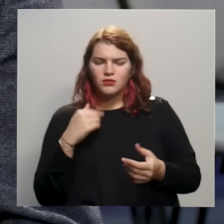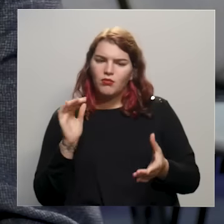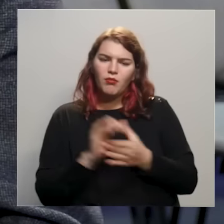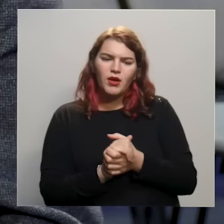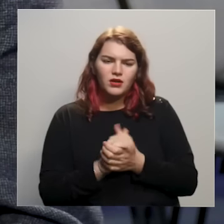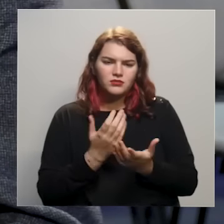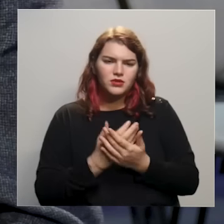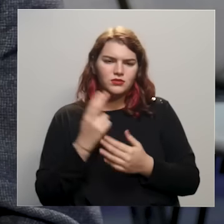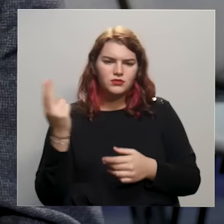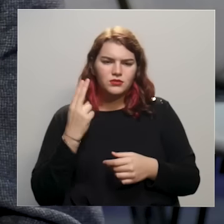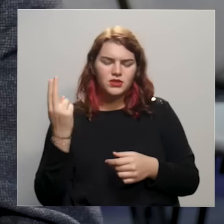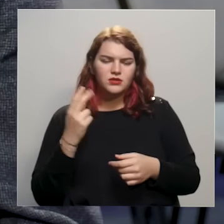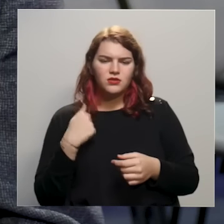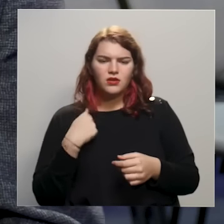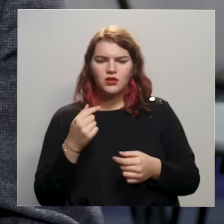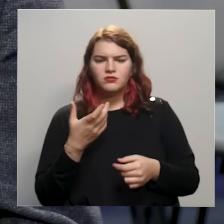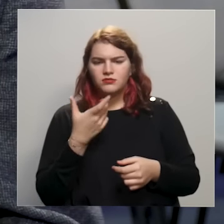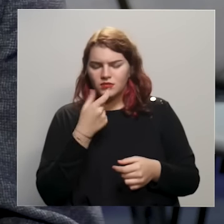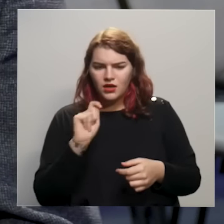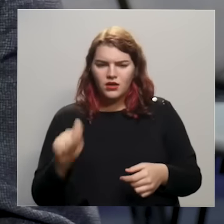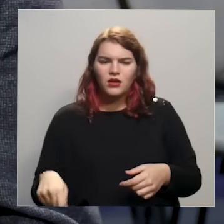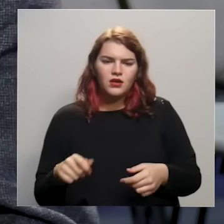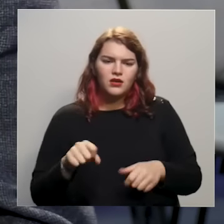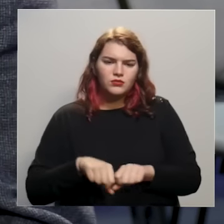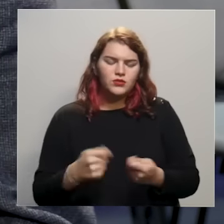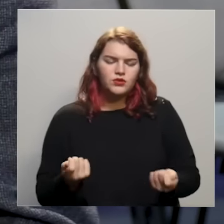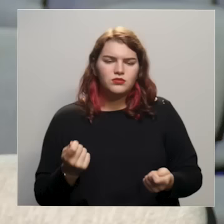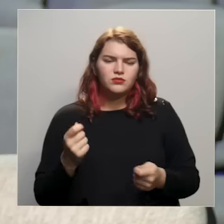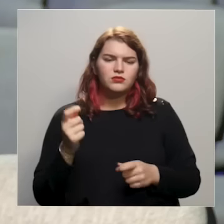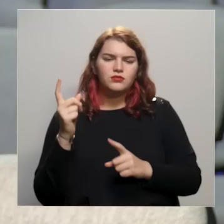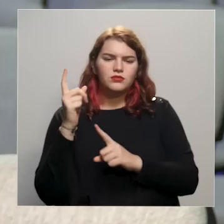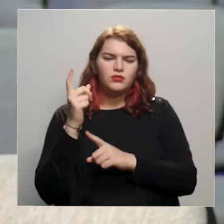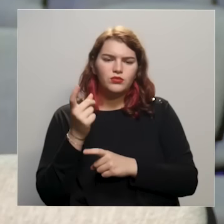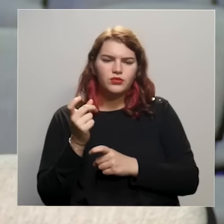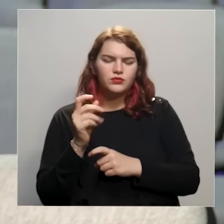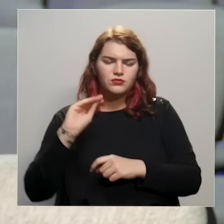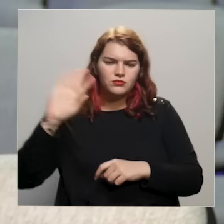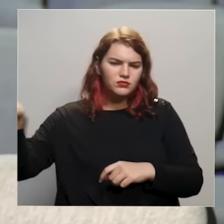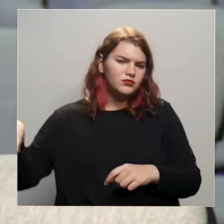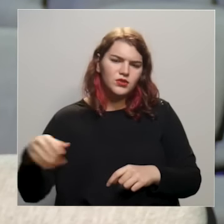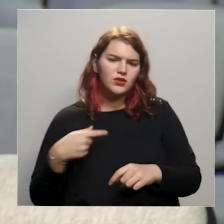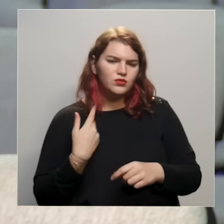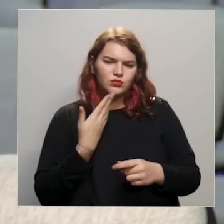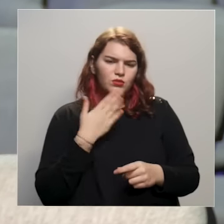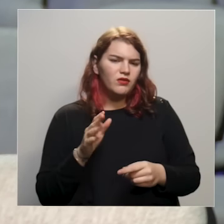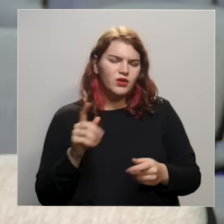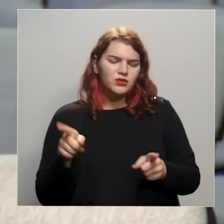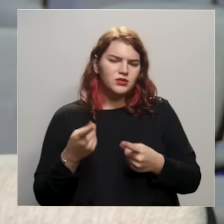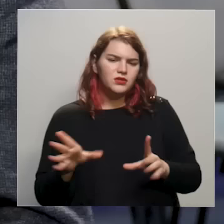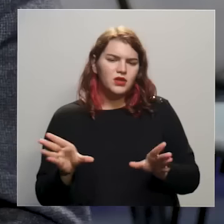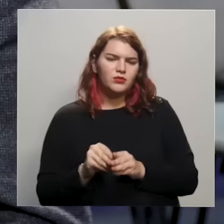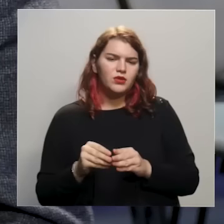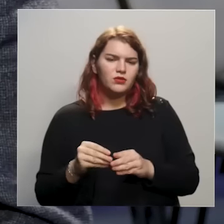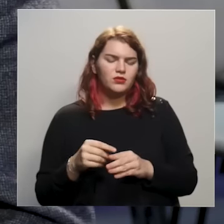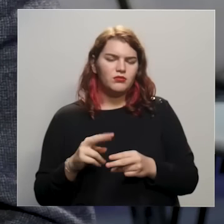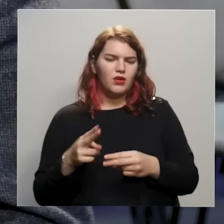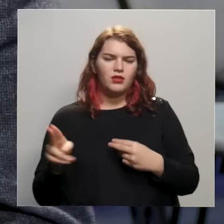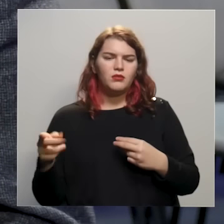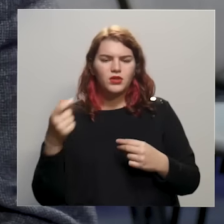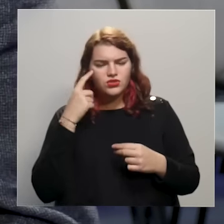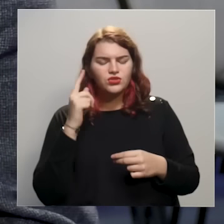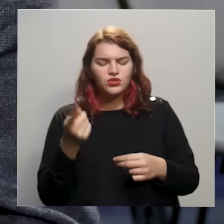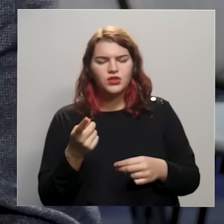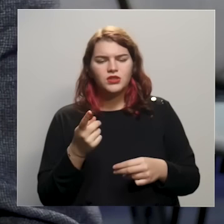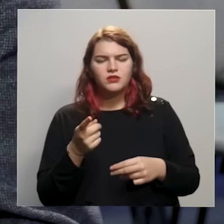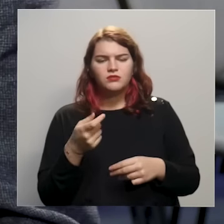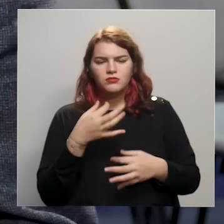Dumnezeu. Și eu gata, am rupt-o, pun pușca în cui și nu mai cânt cu voi. Nu. No. De aici mai departe nu mai spun că știți mărturia